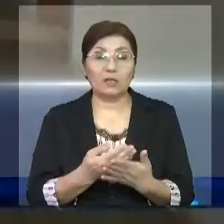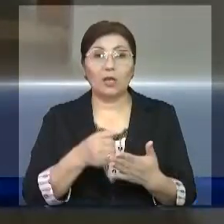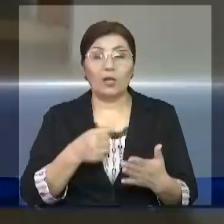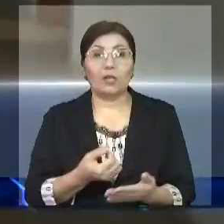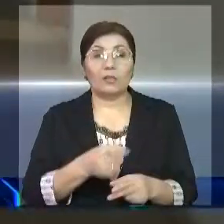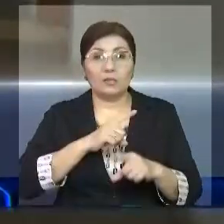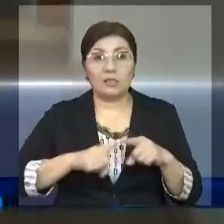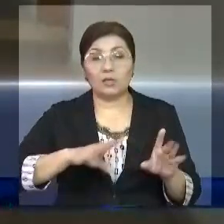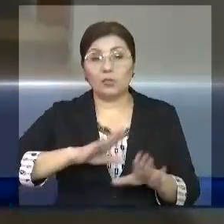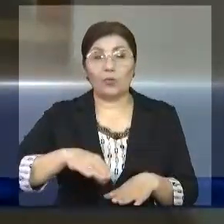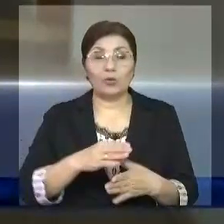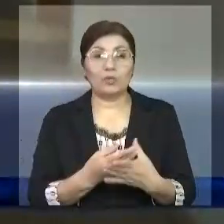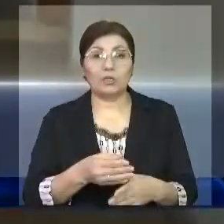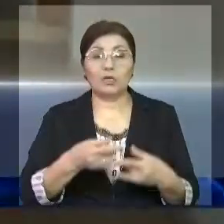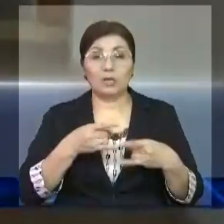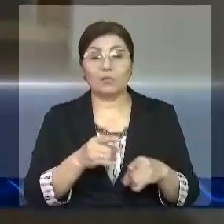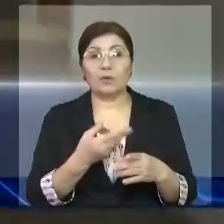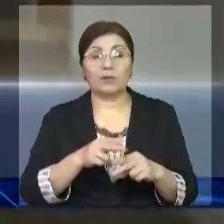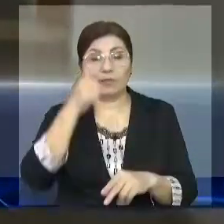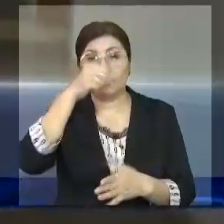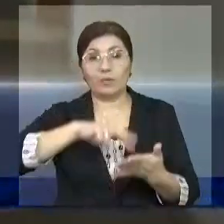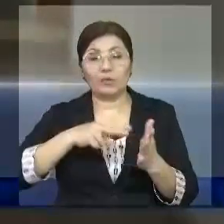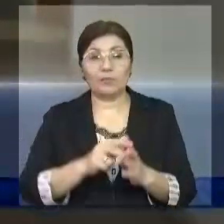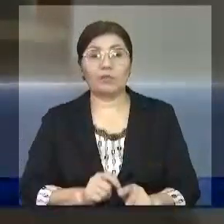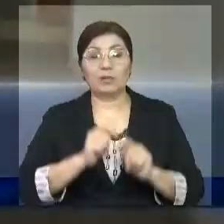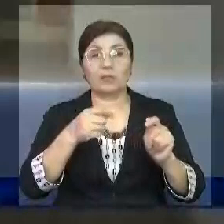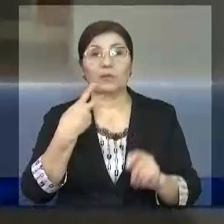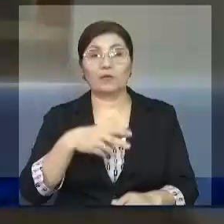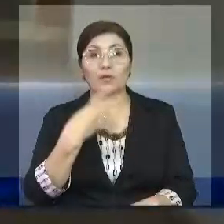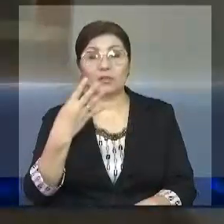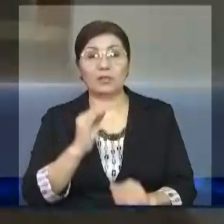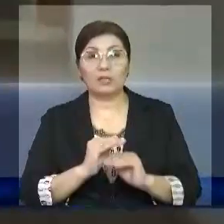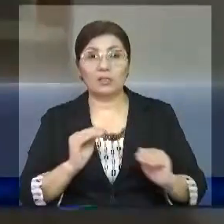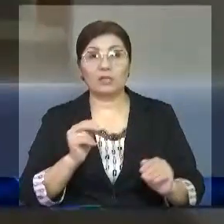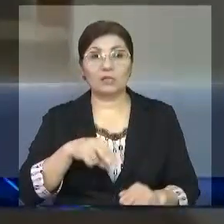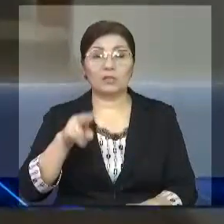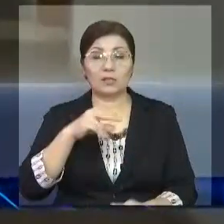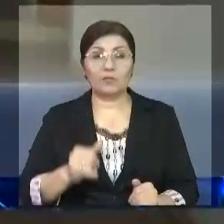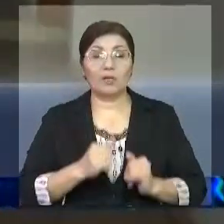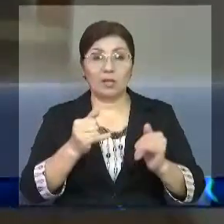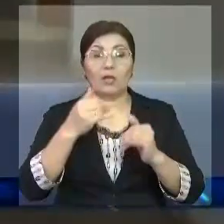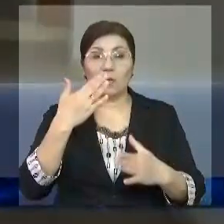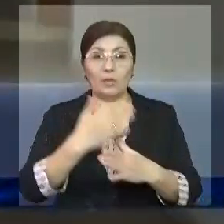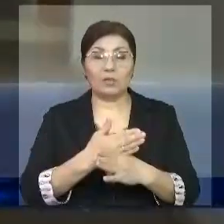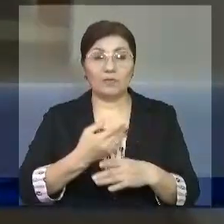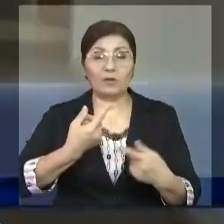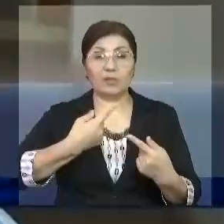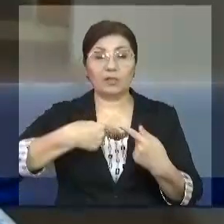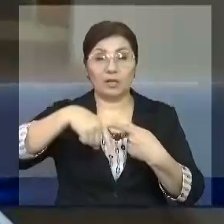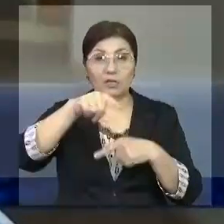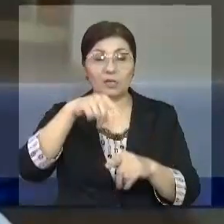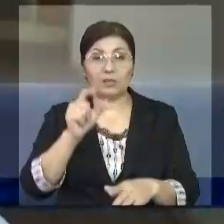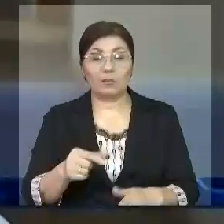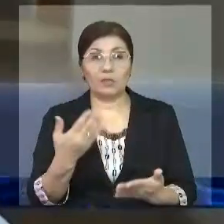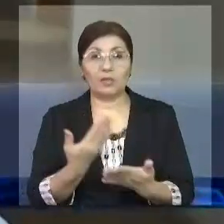имеется нехватка дошкольных организаций. В этом году мы планируем открыть в области 24 детских сада благодаря поддержке частных предпринимателей. Уже